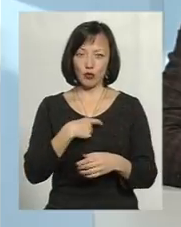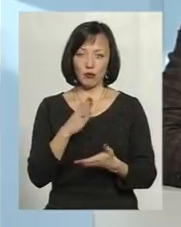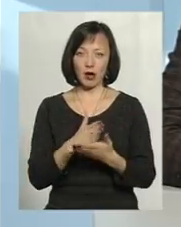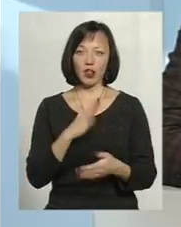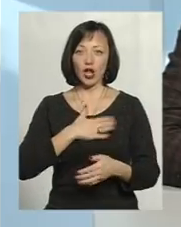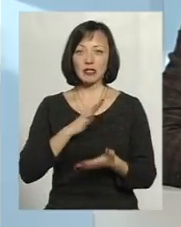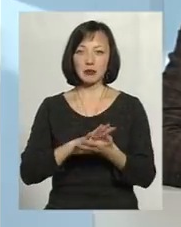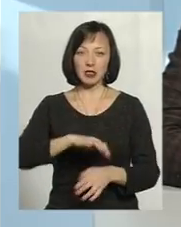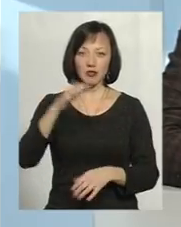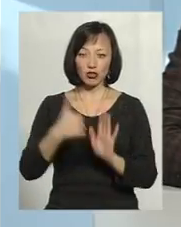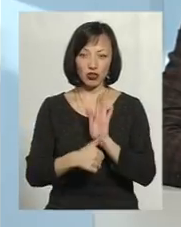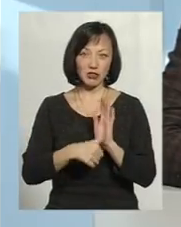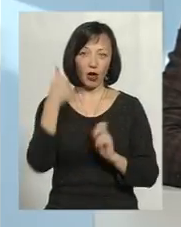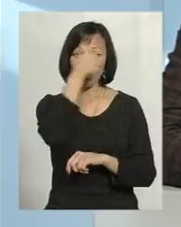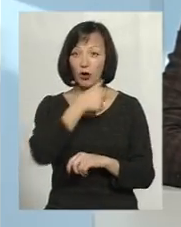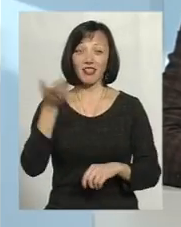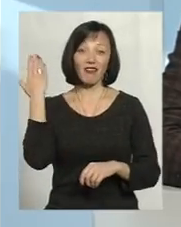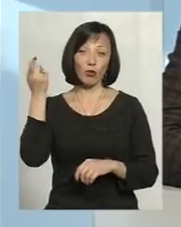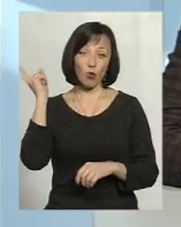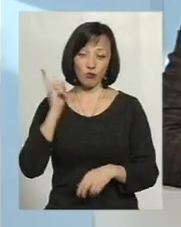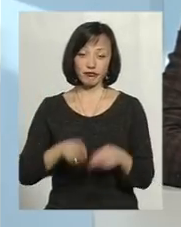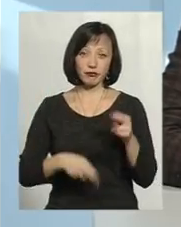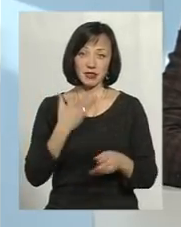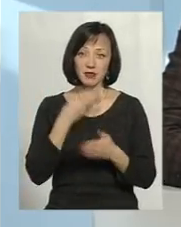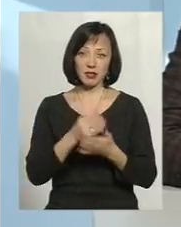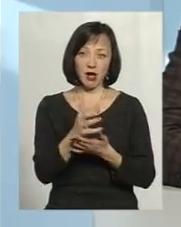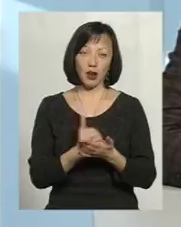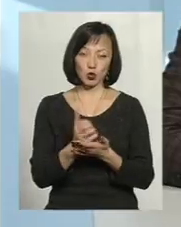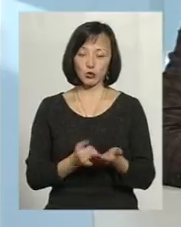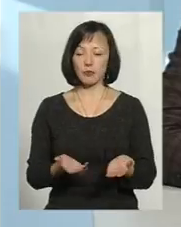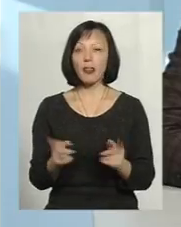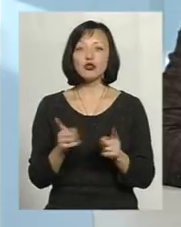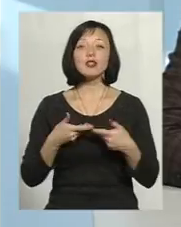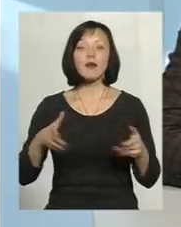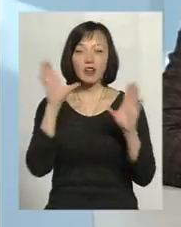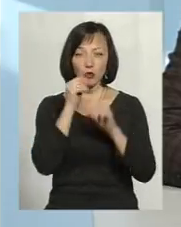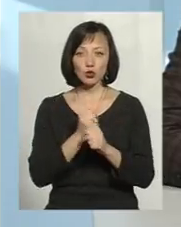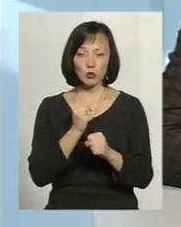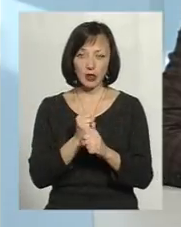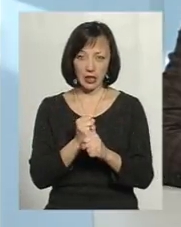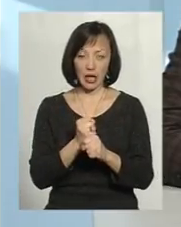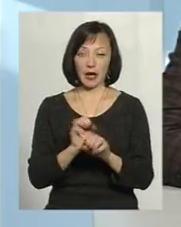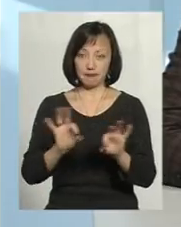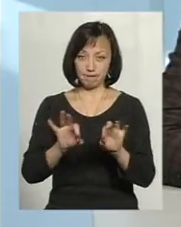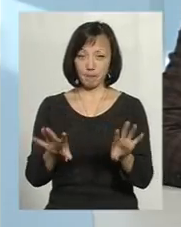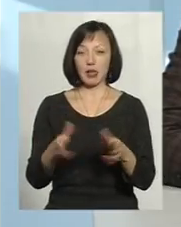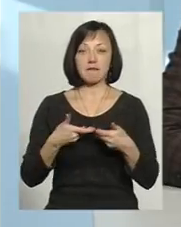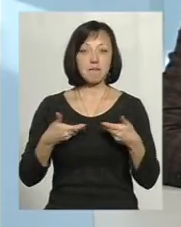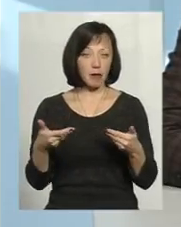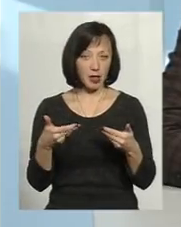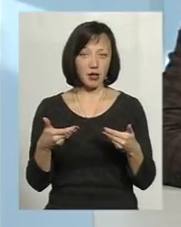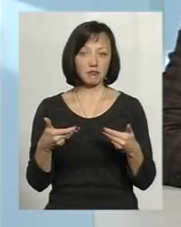нашому сміттєзвалищі 60, воно давним-давно вичерпало свій ресурс. Що, власне, нам вже вдалося зробити? Ми доволі